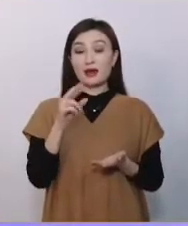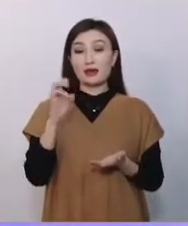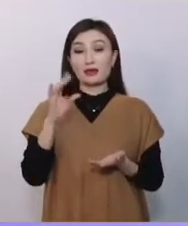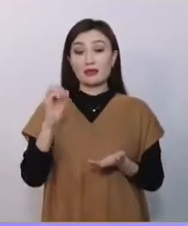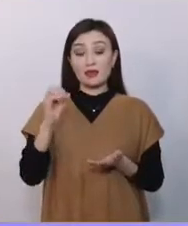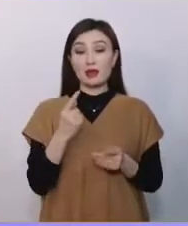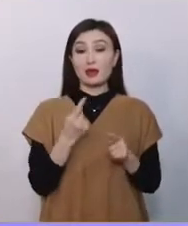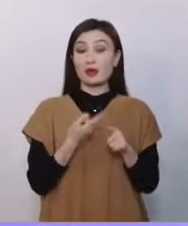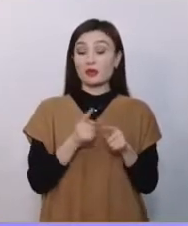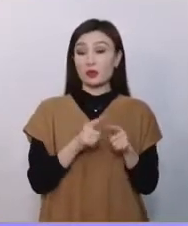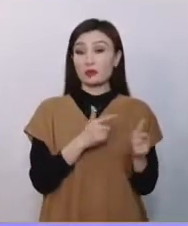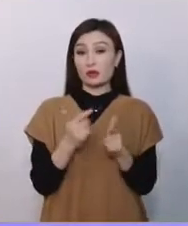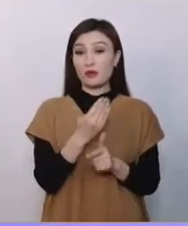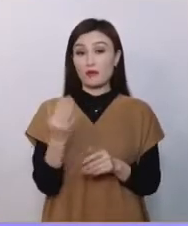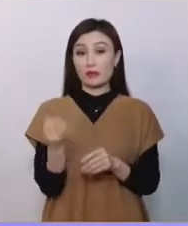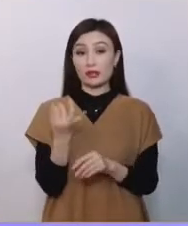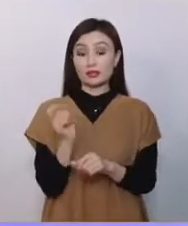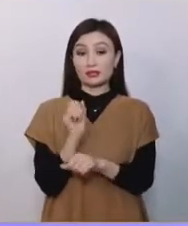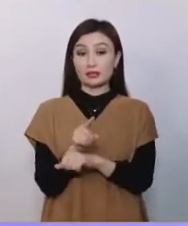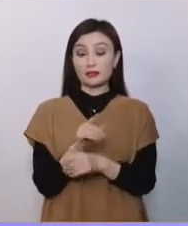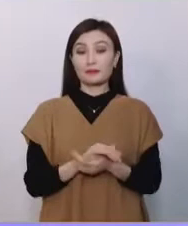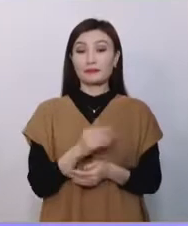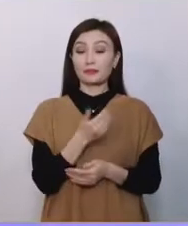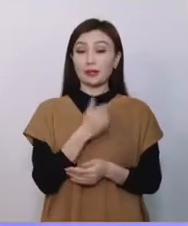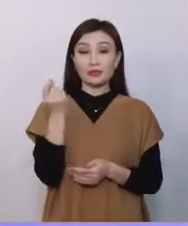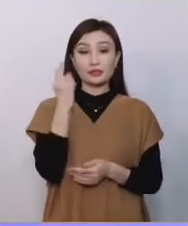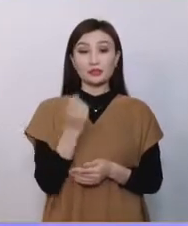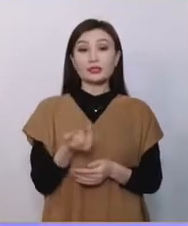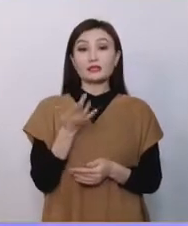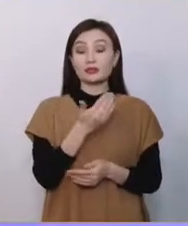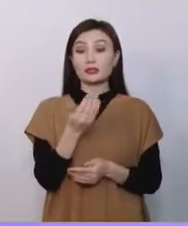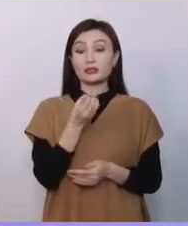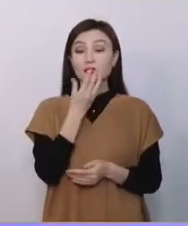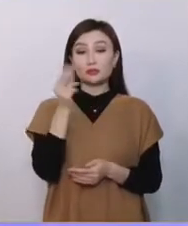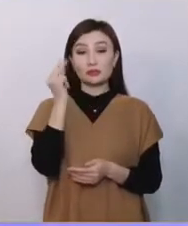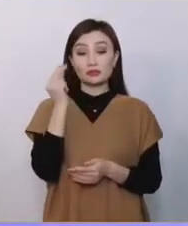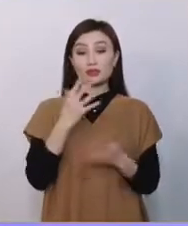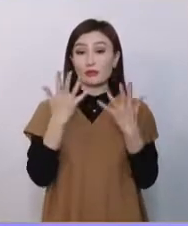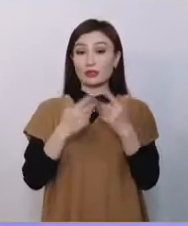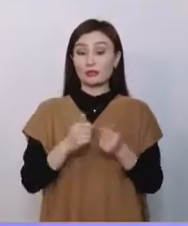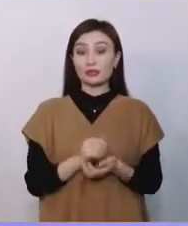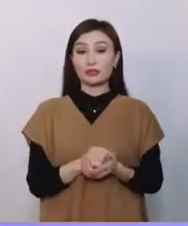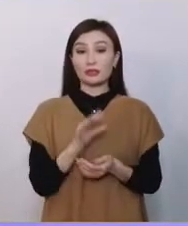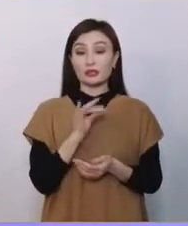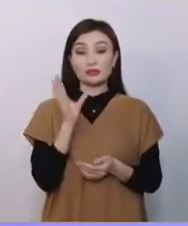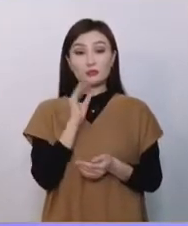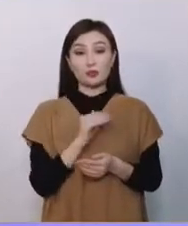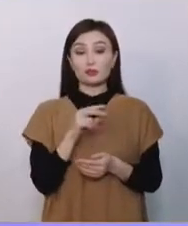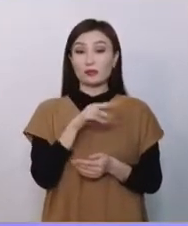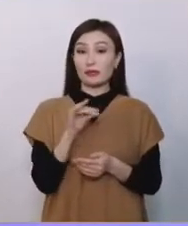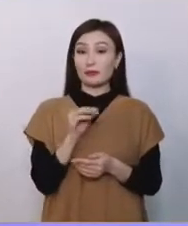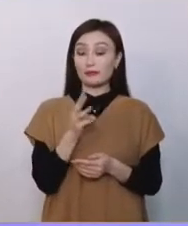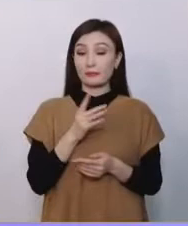приготовили вам интересные задания они хотят узнать насколько хорошо мы с вами изучили математику и сможем ли мы